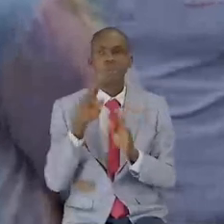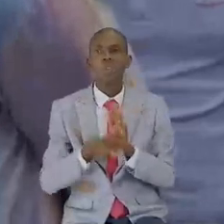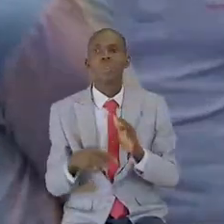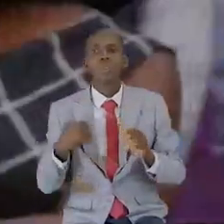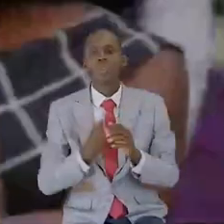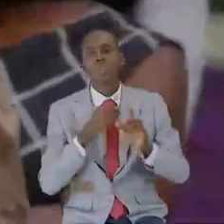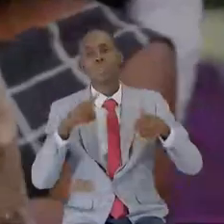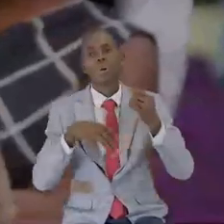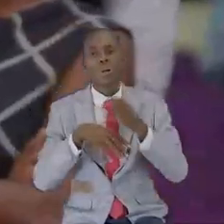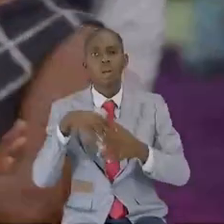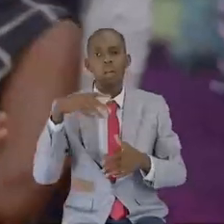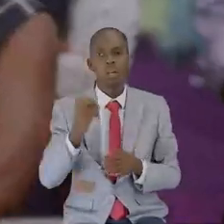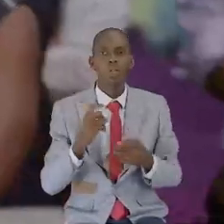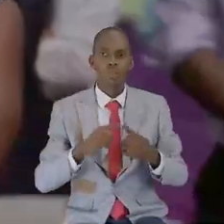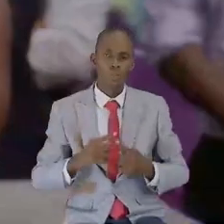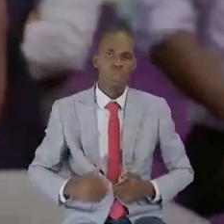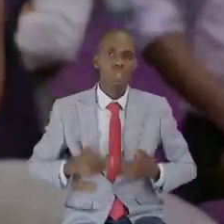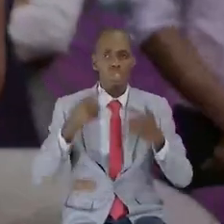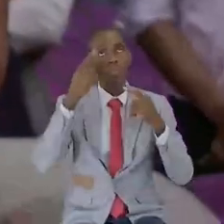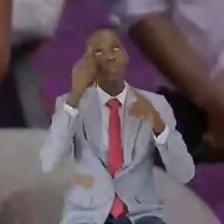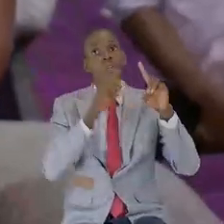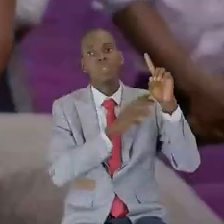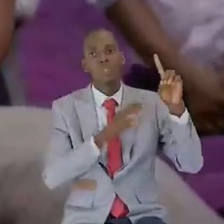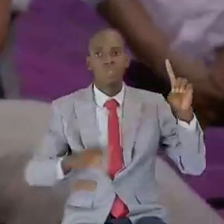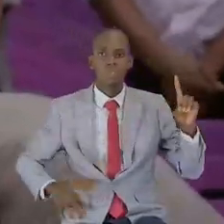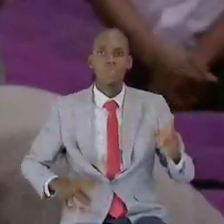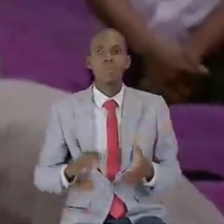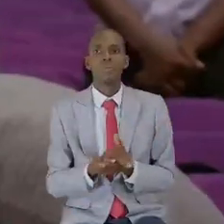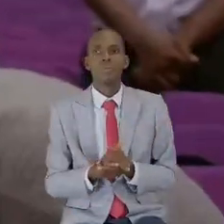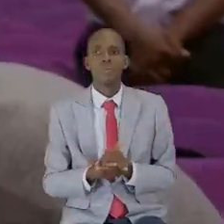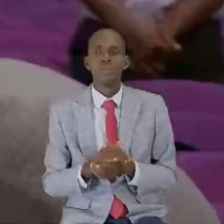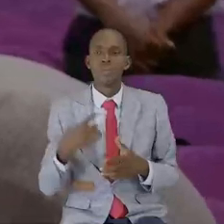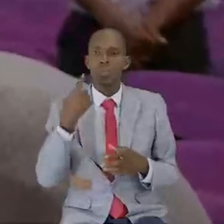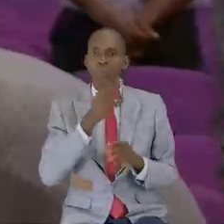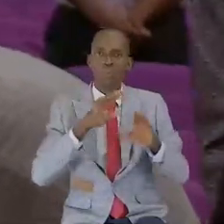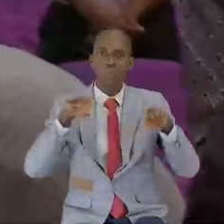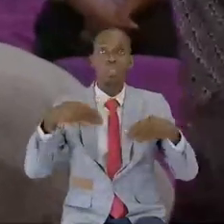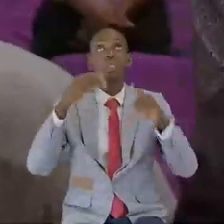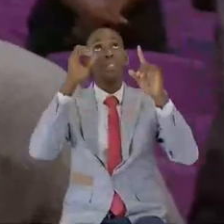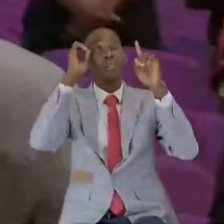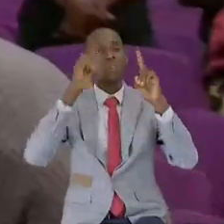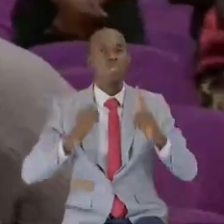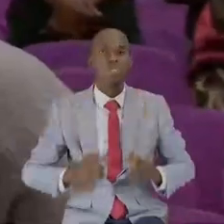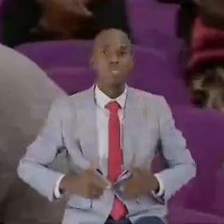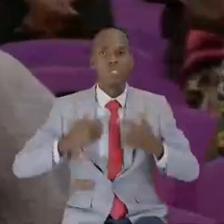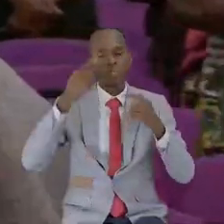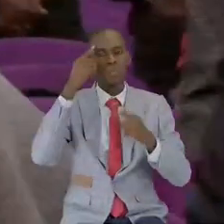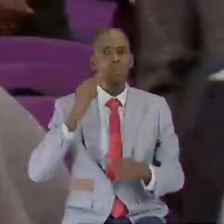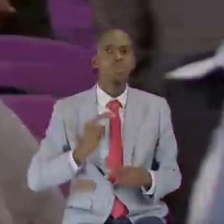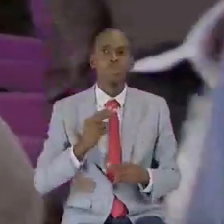sortons pour vivre pour Christ qui a donné sa vie pour nous.